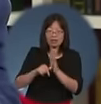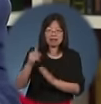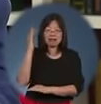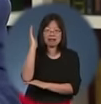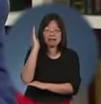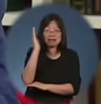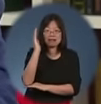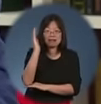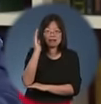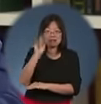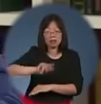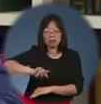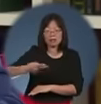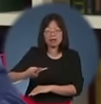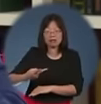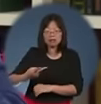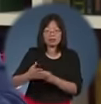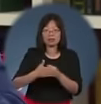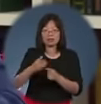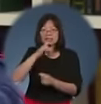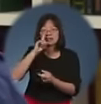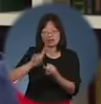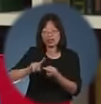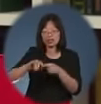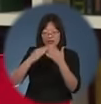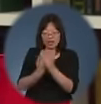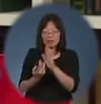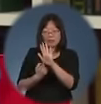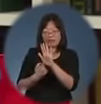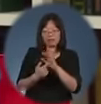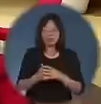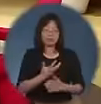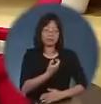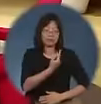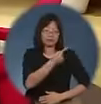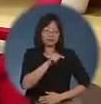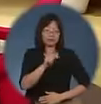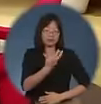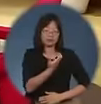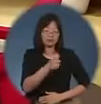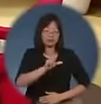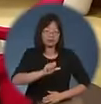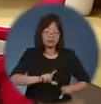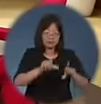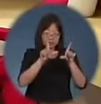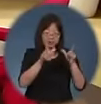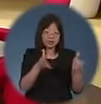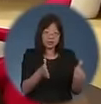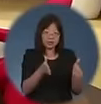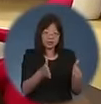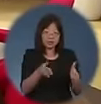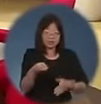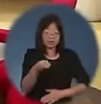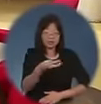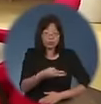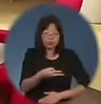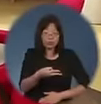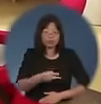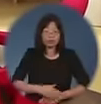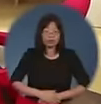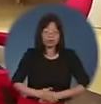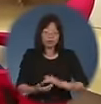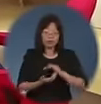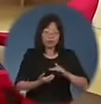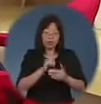이야기를 바꾸는 것이기 때문에 그냥 그대로 뒀습니다 81년에 85년에 그리고 뭐